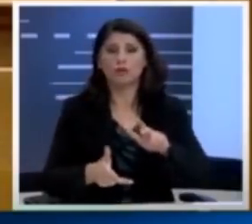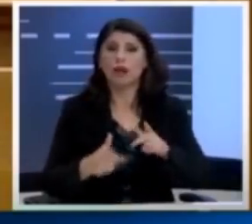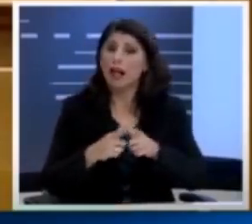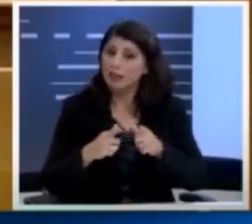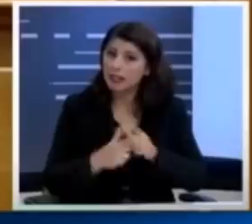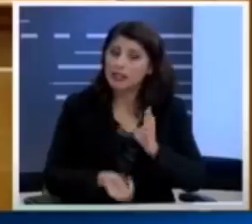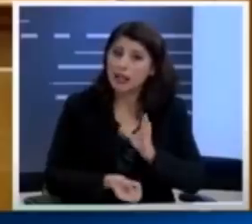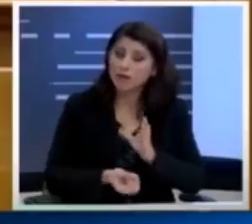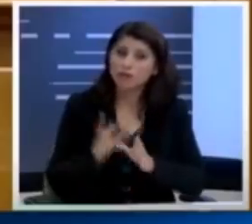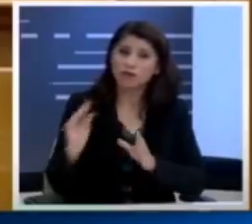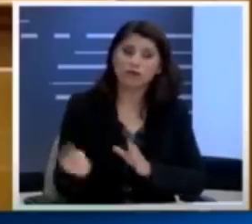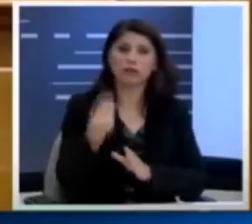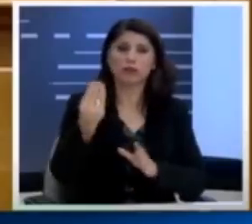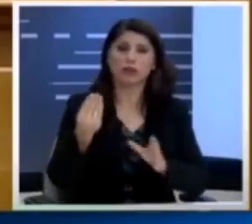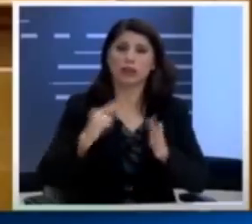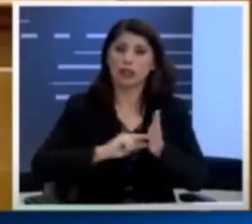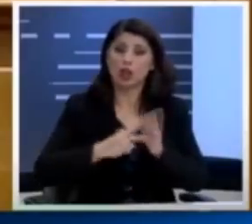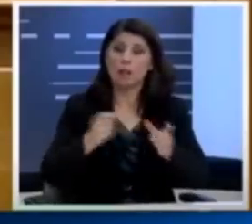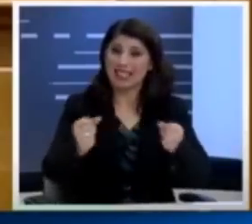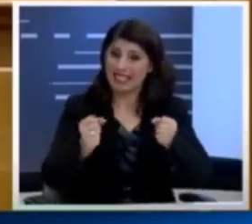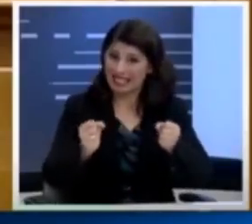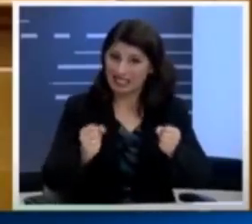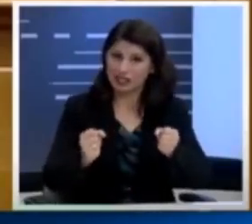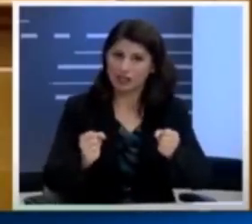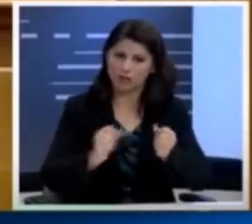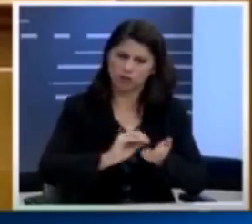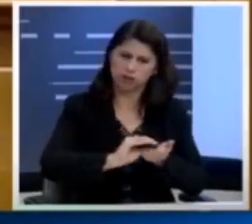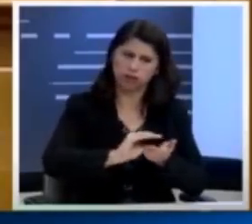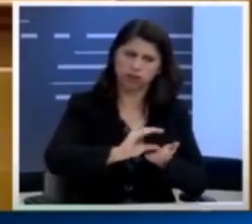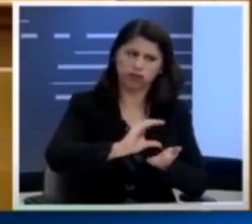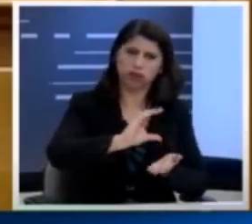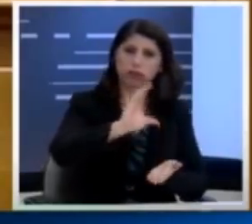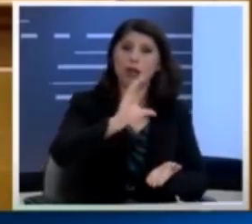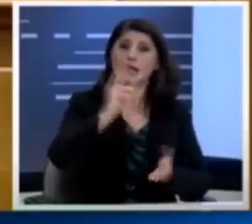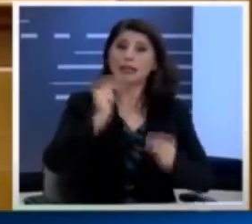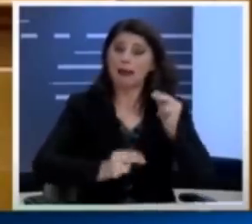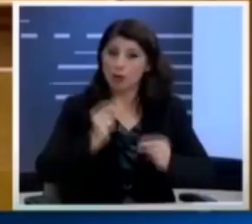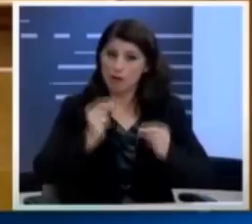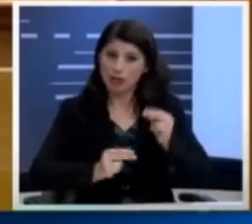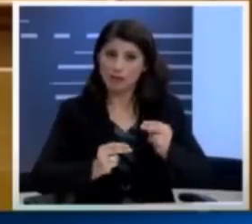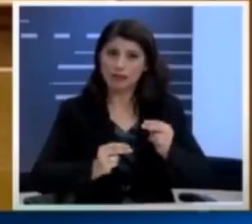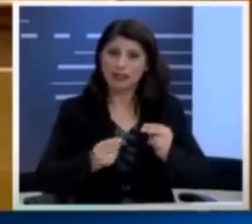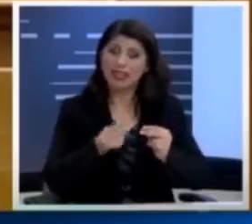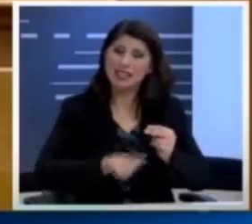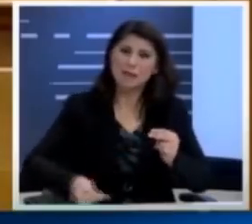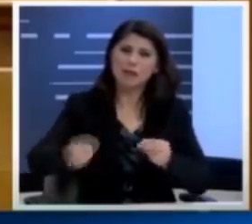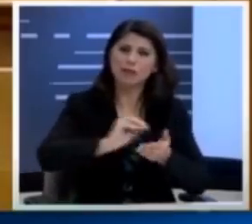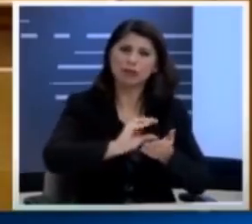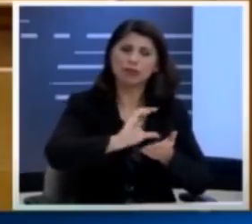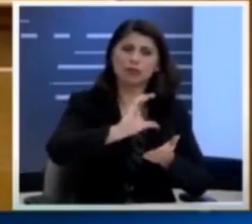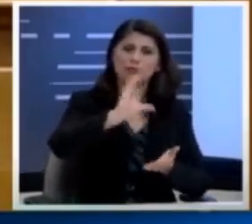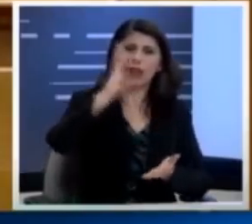ενδείξεις για νέα εκδήλωση οικονομικής κρίσης συσσωρεύονται. Τα προβλήματα της